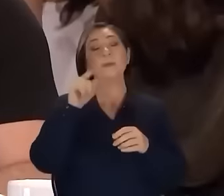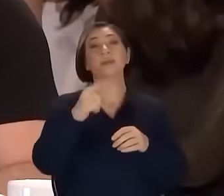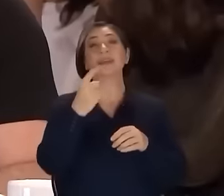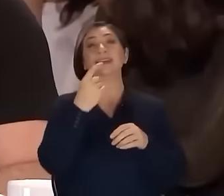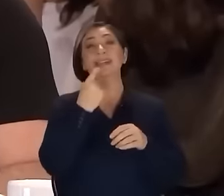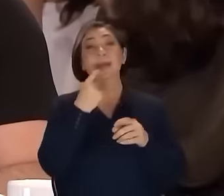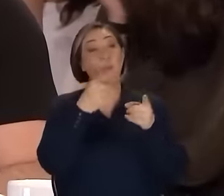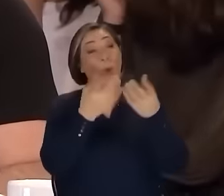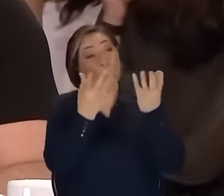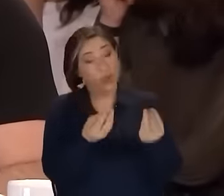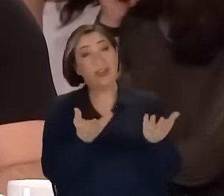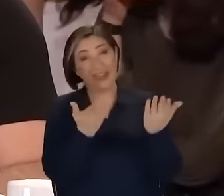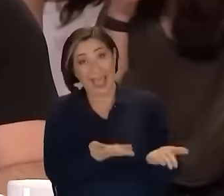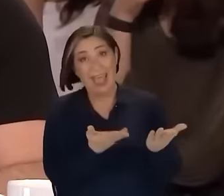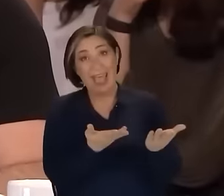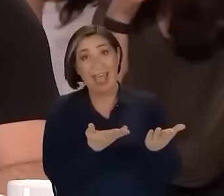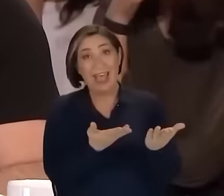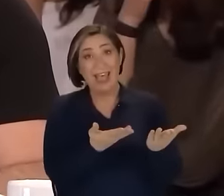çağda bunlar oluyor da.